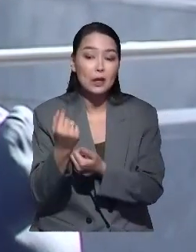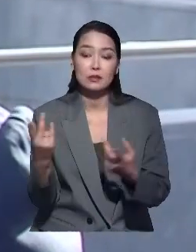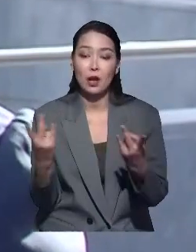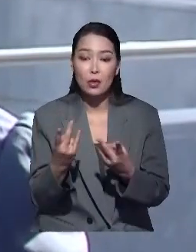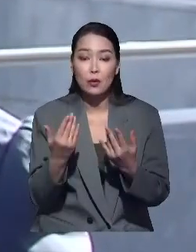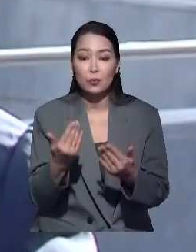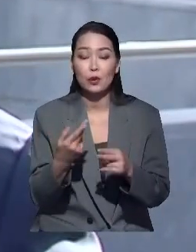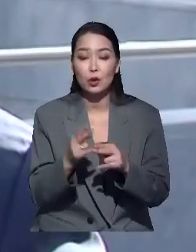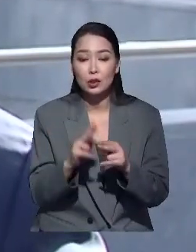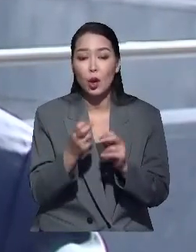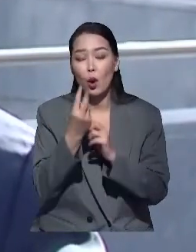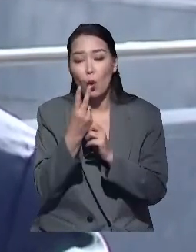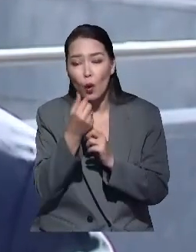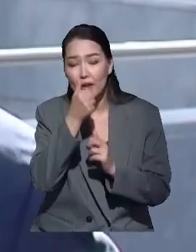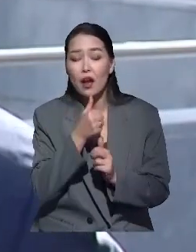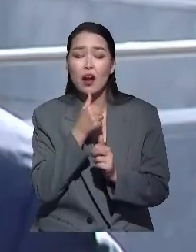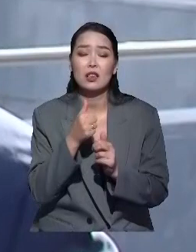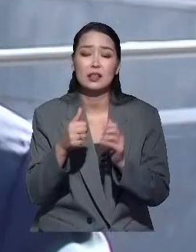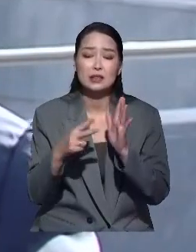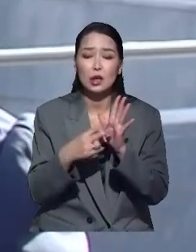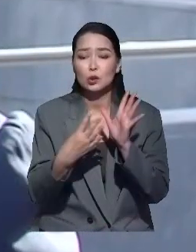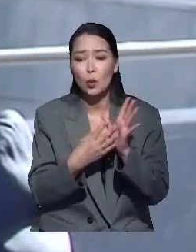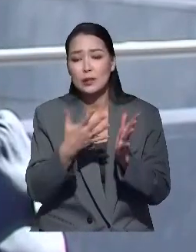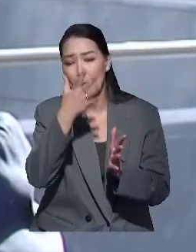Жыл 12 ай болса 8-9 ай, мүмкін 7-8 ай